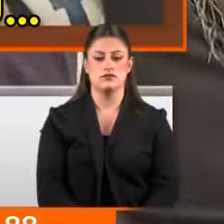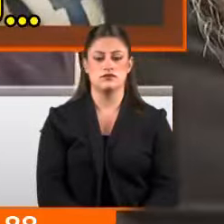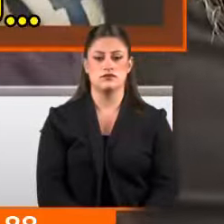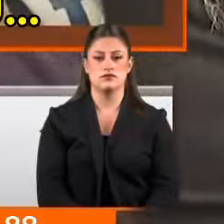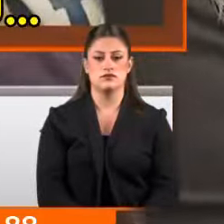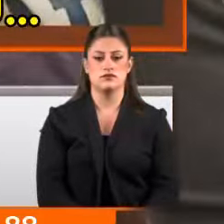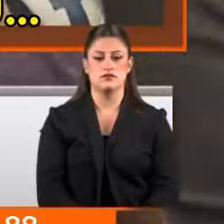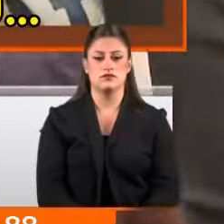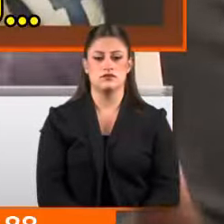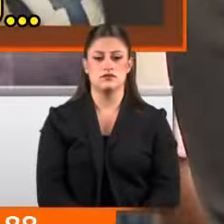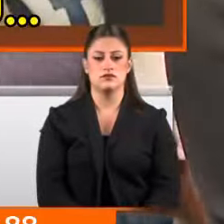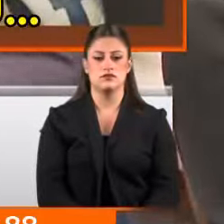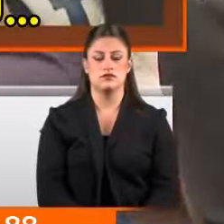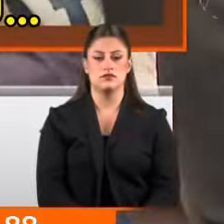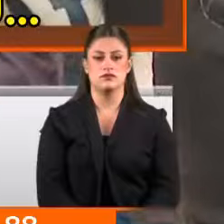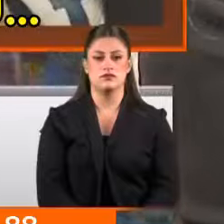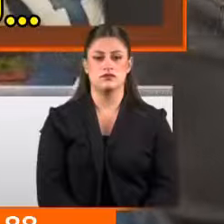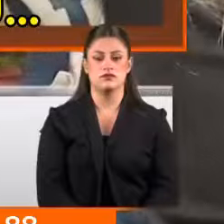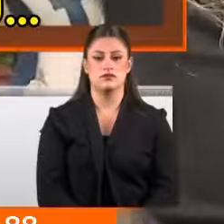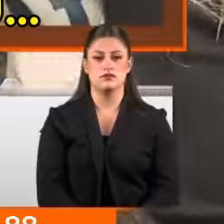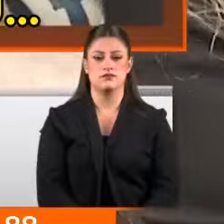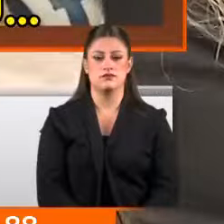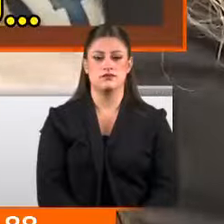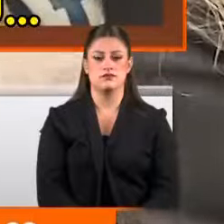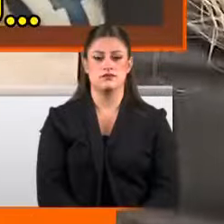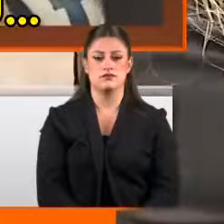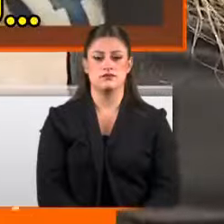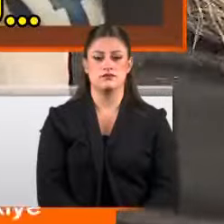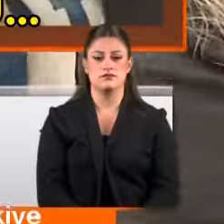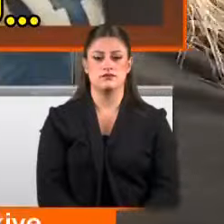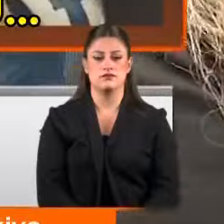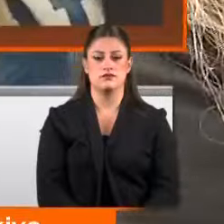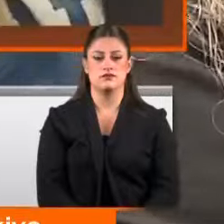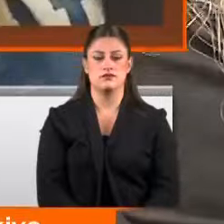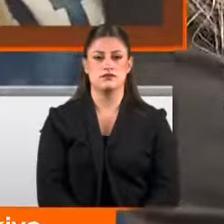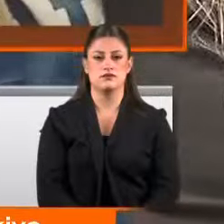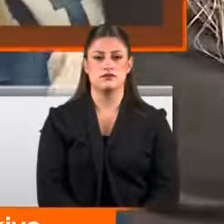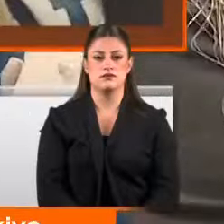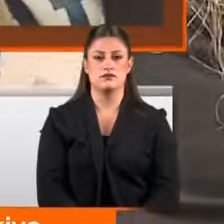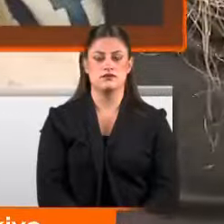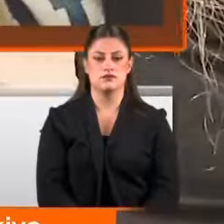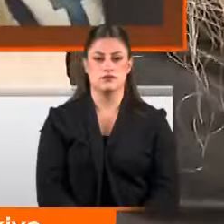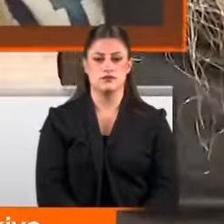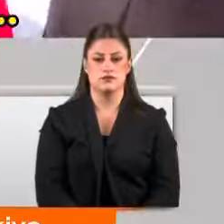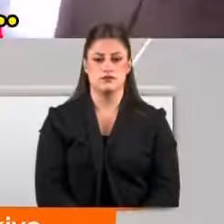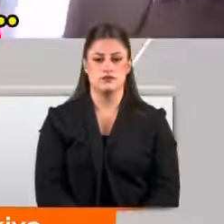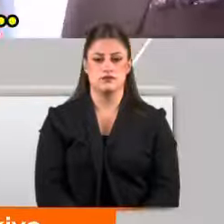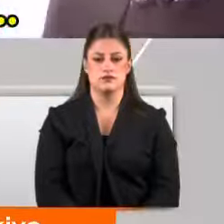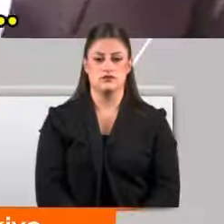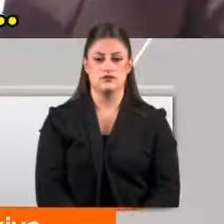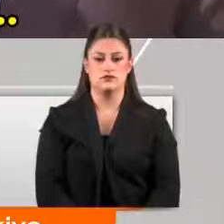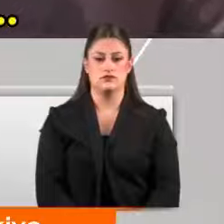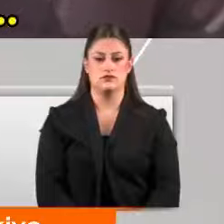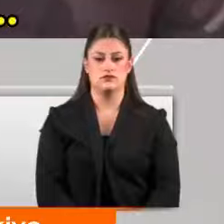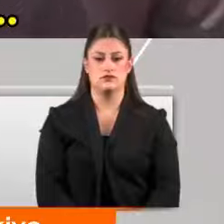pişman. Yani keşke daha sık görüşseydim dediğim bir dostumuzu kaybettik. Çok genç. Metin'i